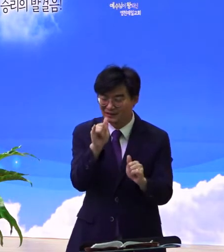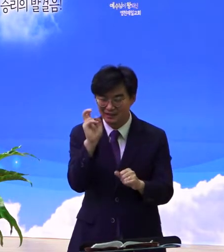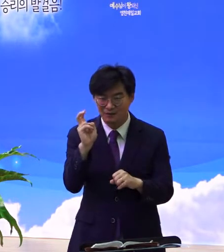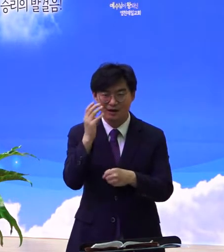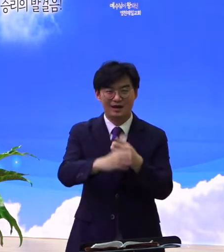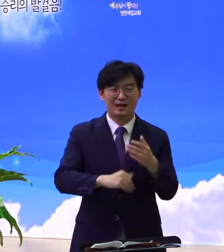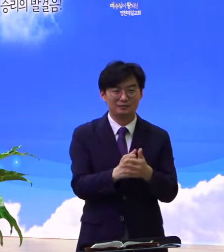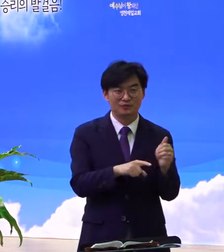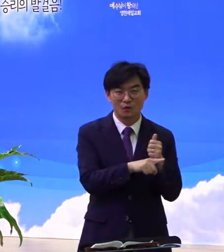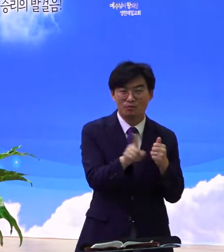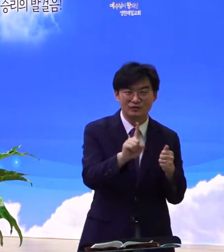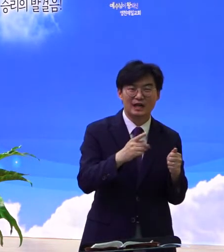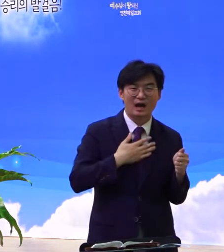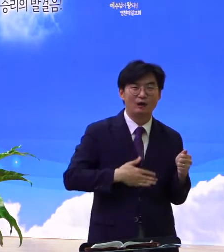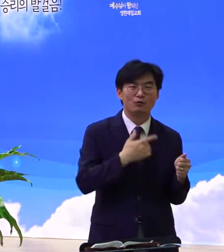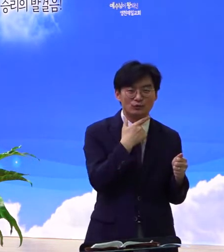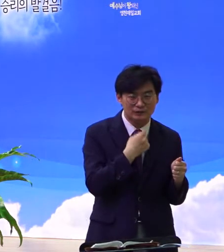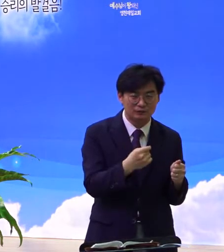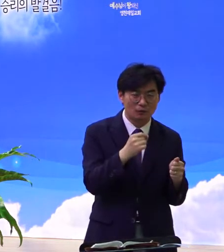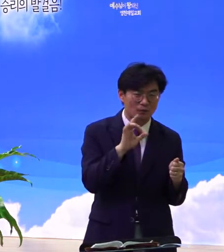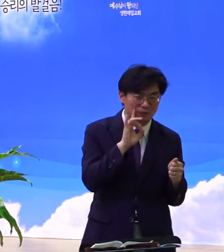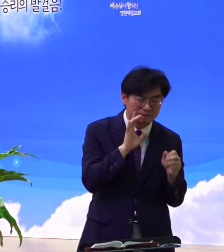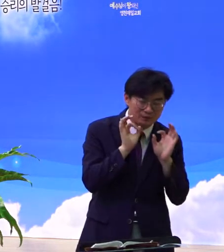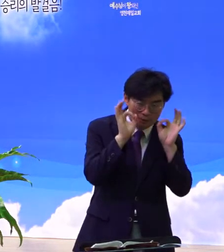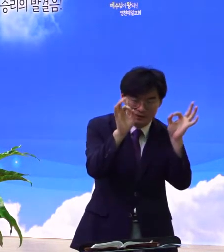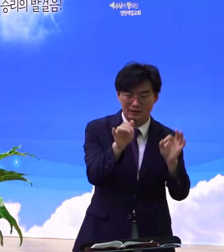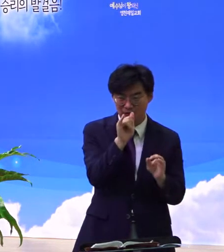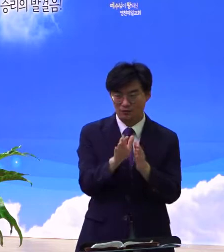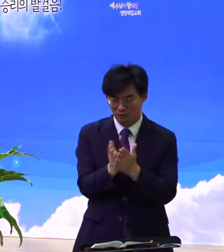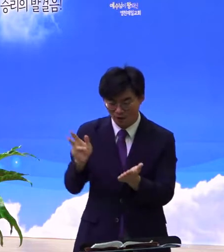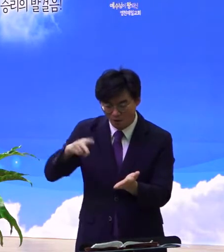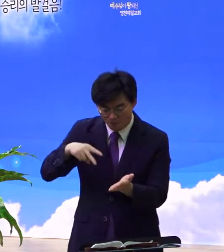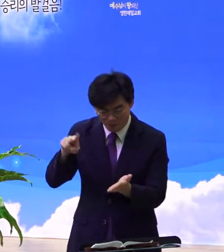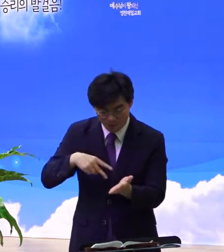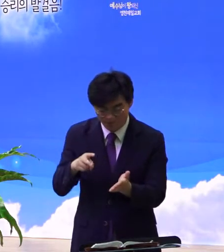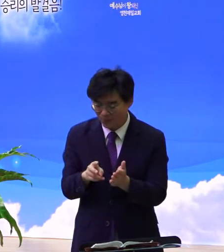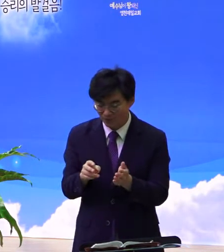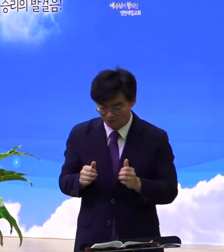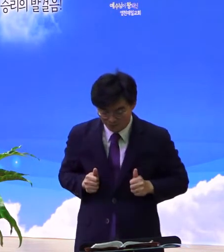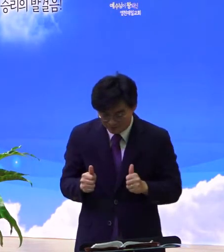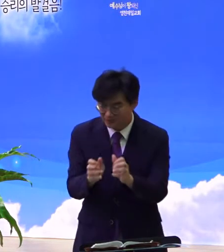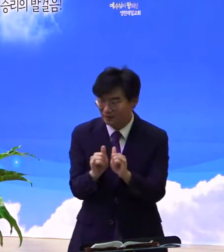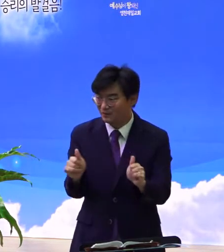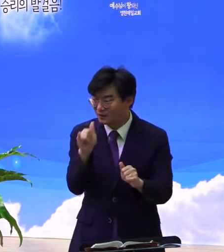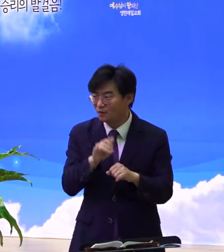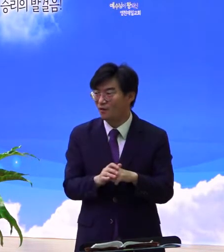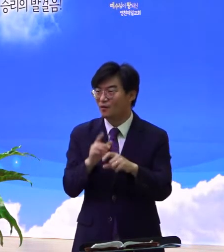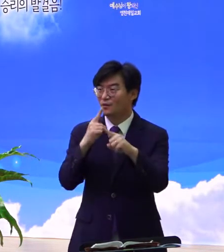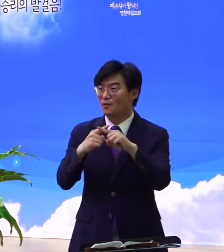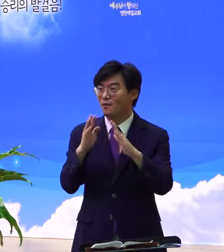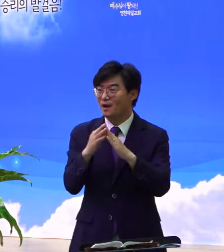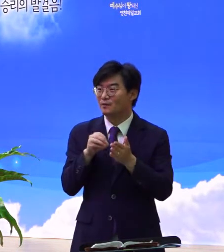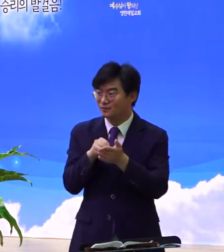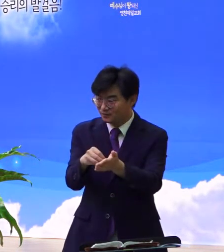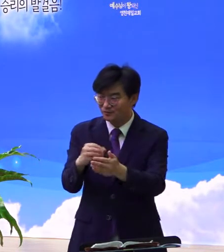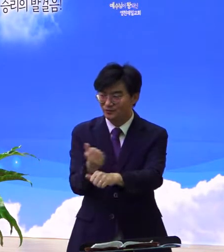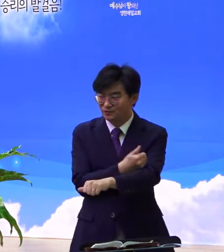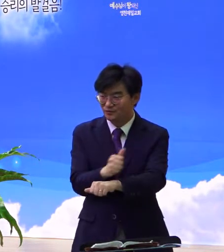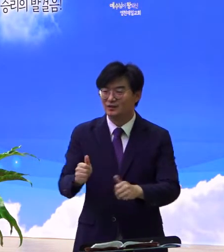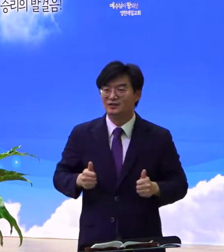뜻을 알기 위해 힘씁니다. 성경도 읽어보고 예배도 열심히 참여하고 또 삶 속에서 부지런히 노력도